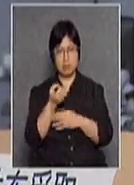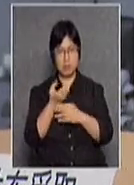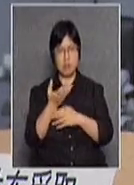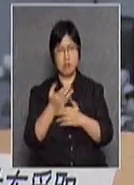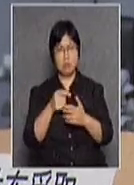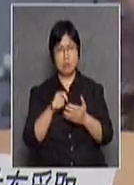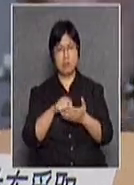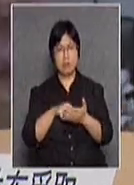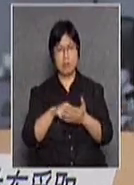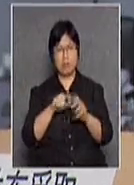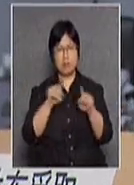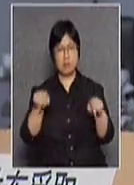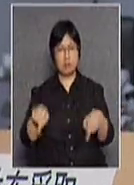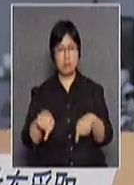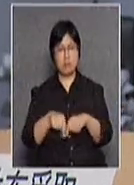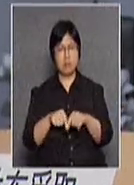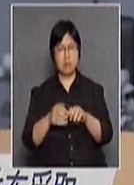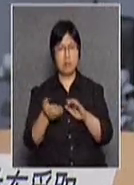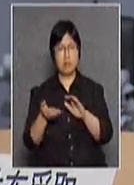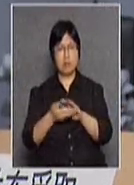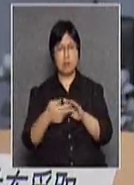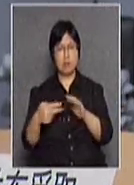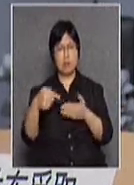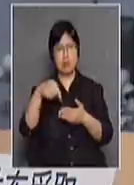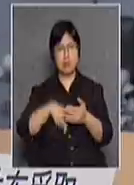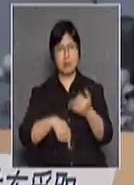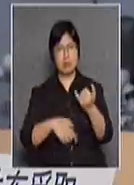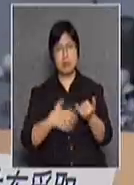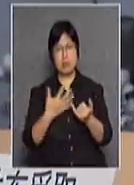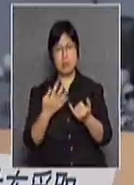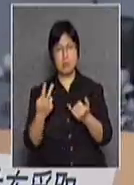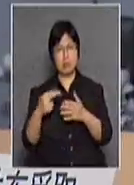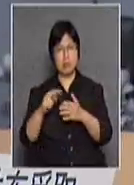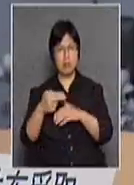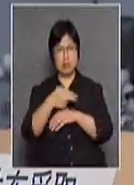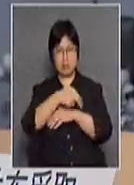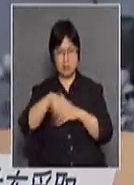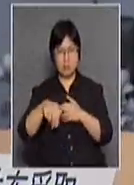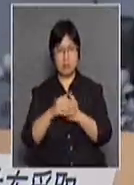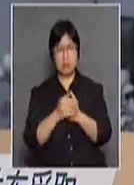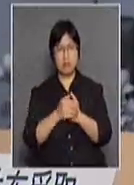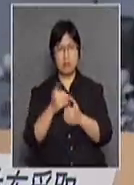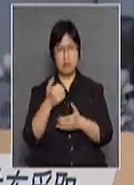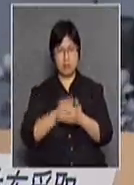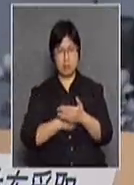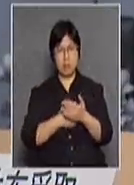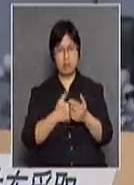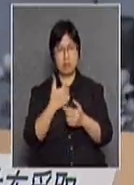載列於講稿附錄二的第六百五十四項修正案，削